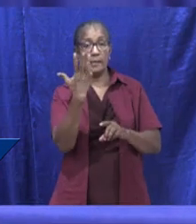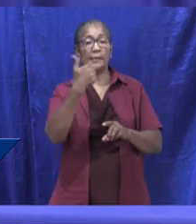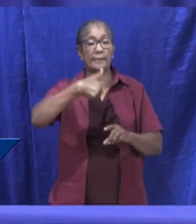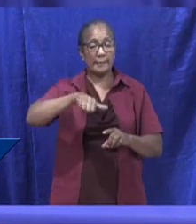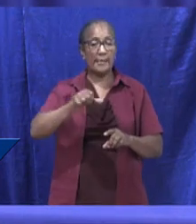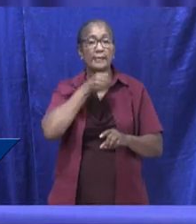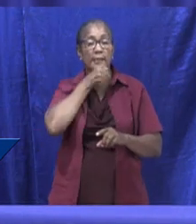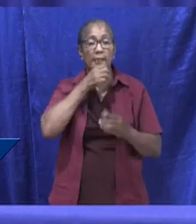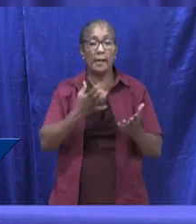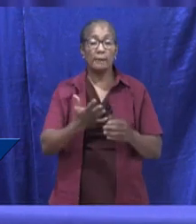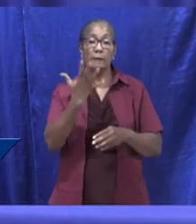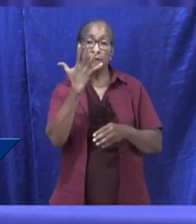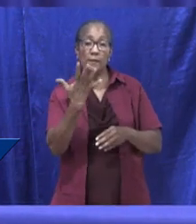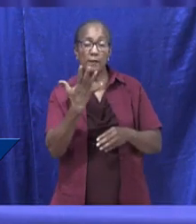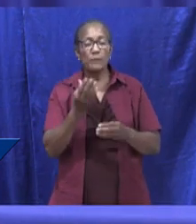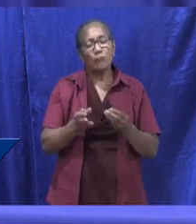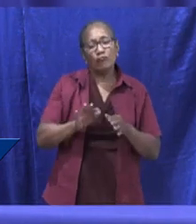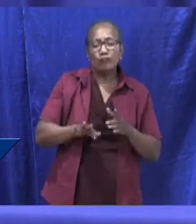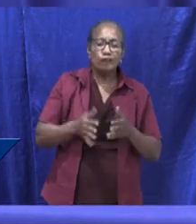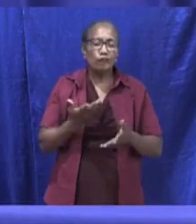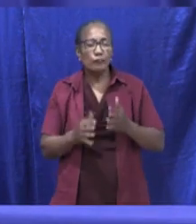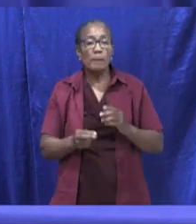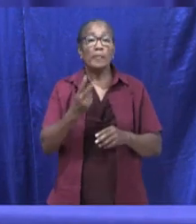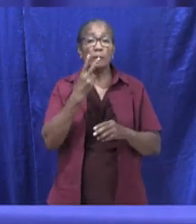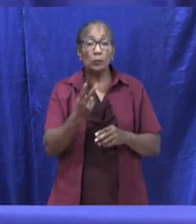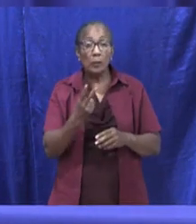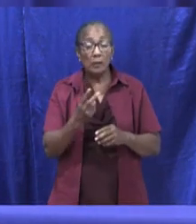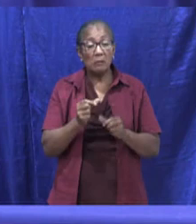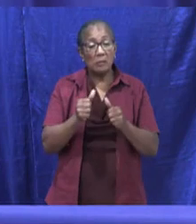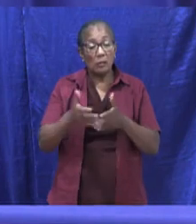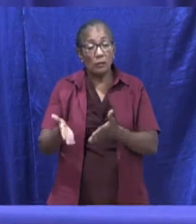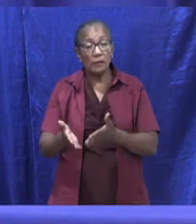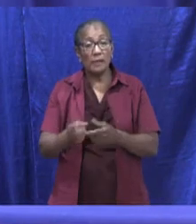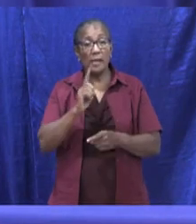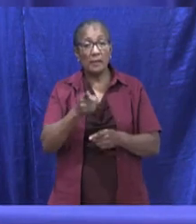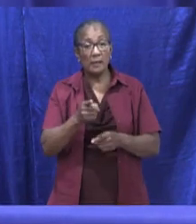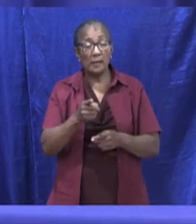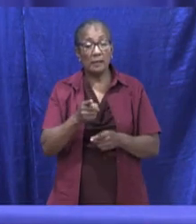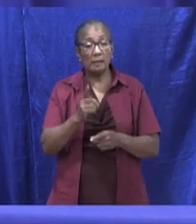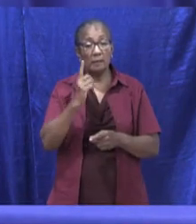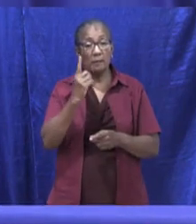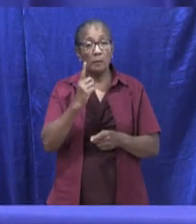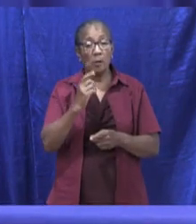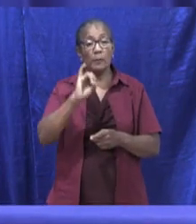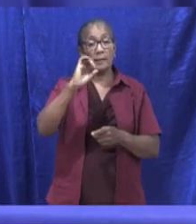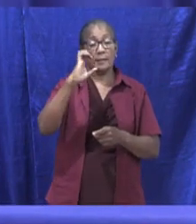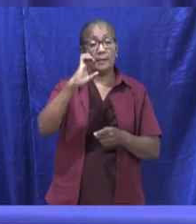jaar. We hebben 5 met milde klachten, 2 die recovering zijn en 1 nog steeds op de